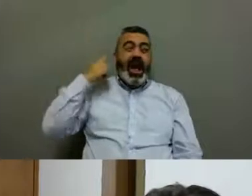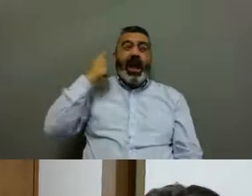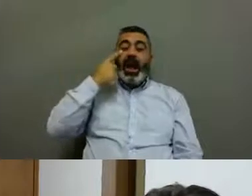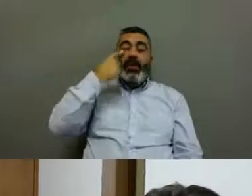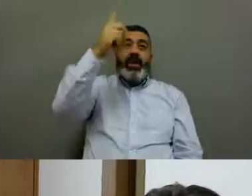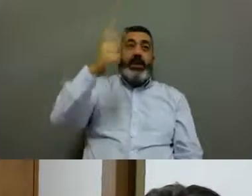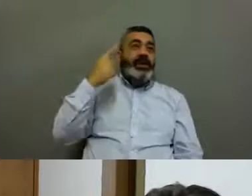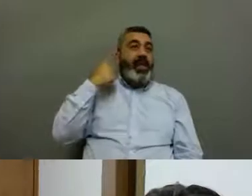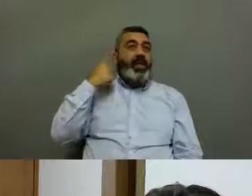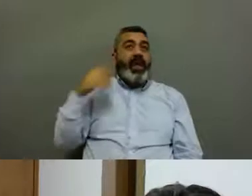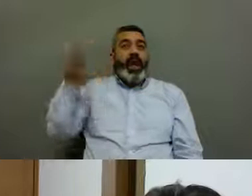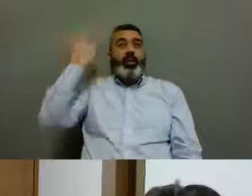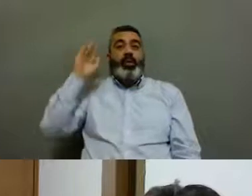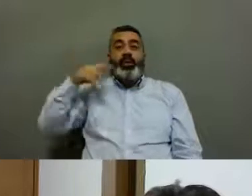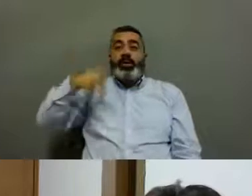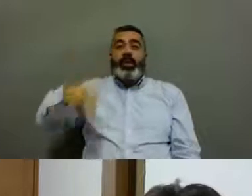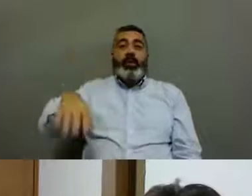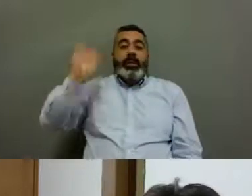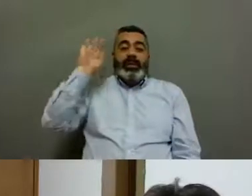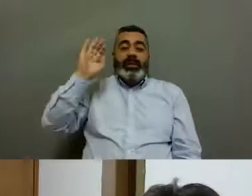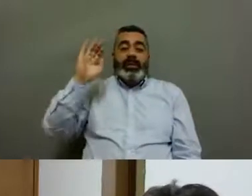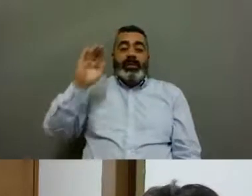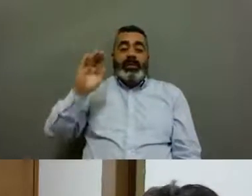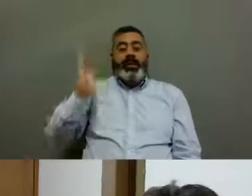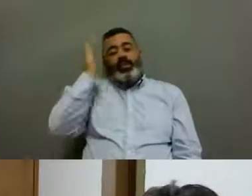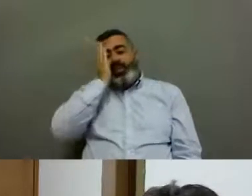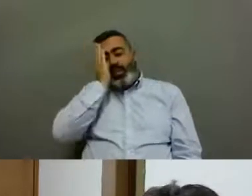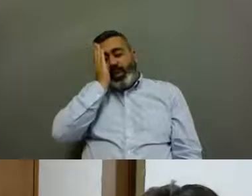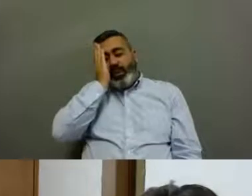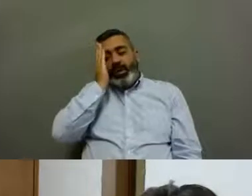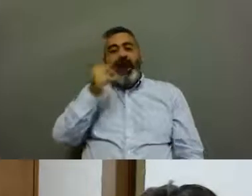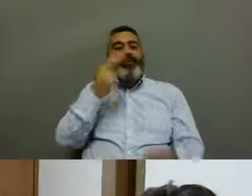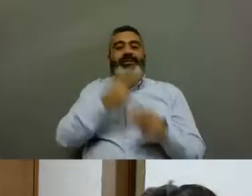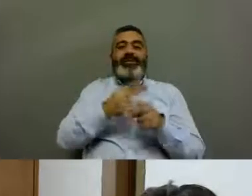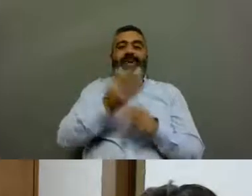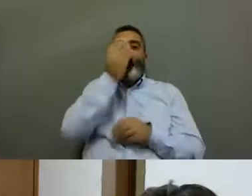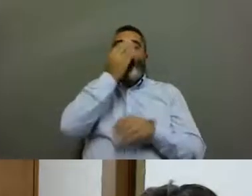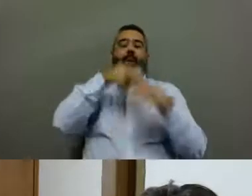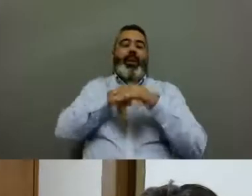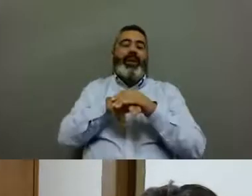μπορείς να περπατήσεις, να κοιμάσαι, εννοούν όταν είσαι σε κόμμα.